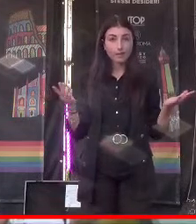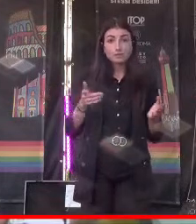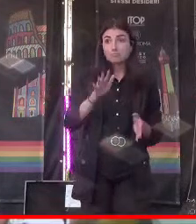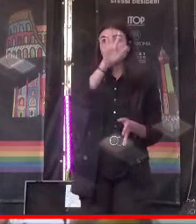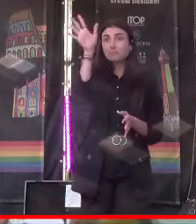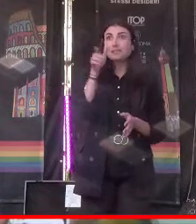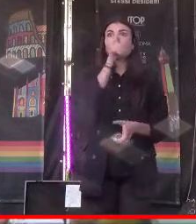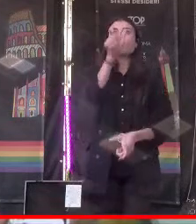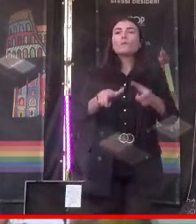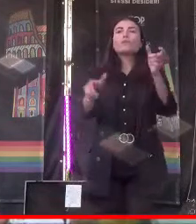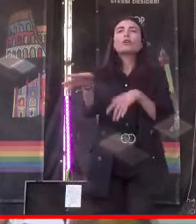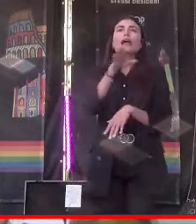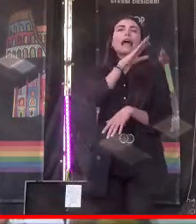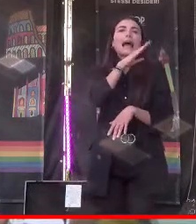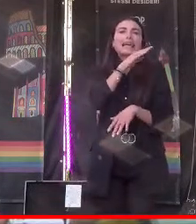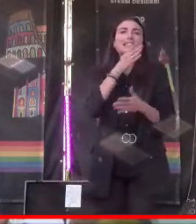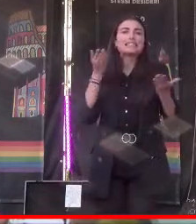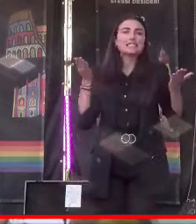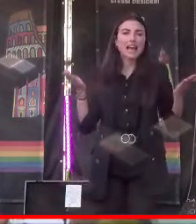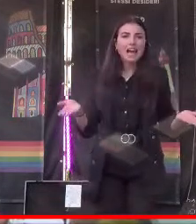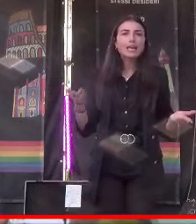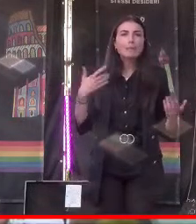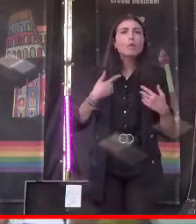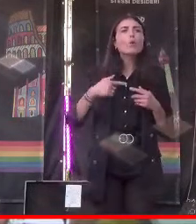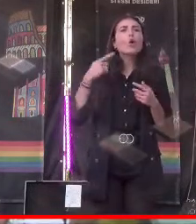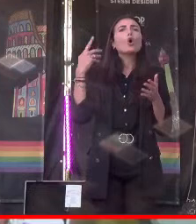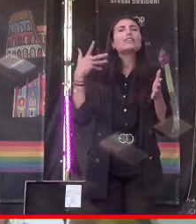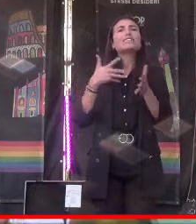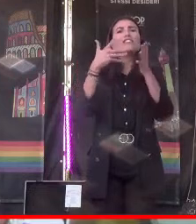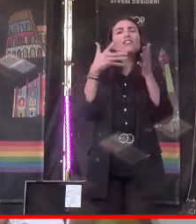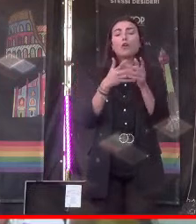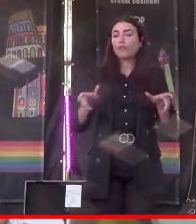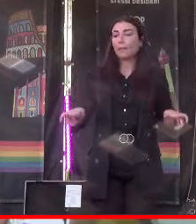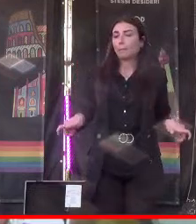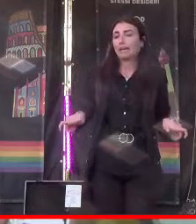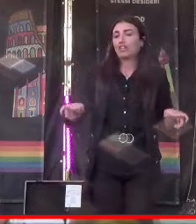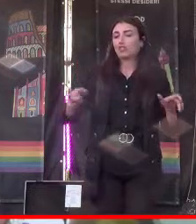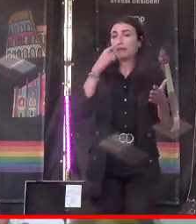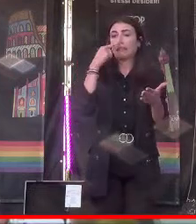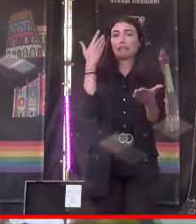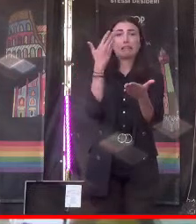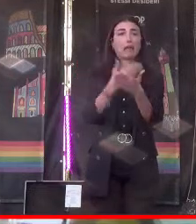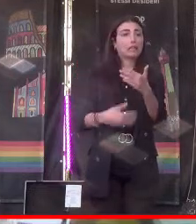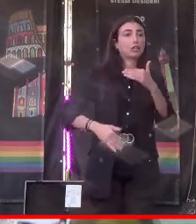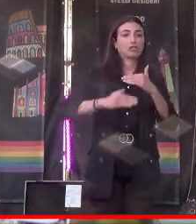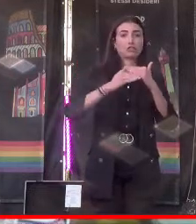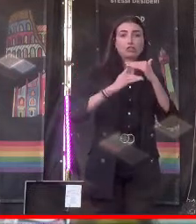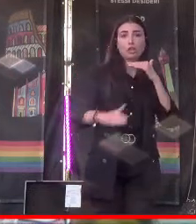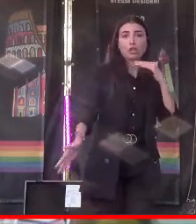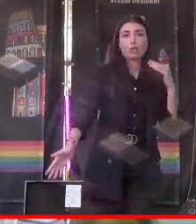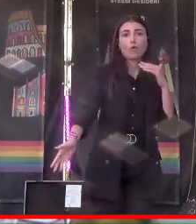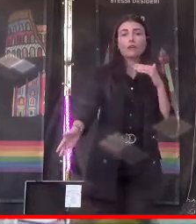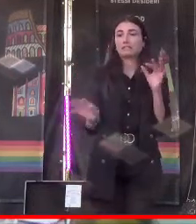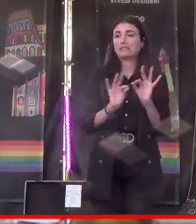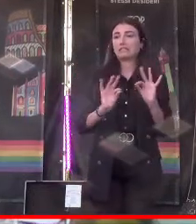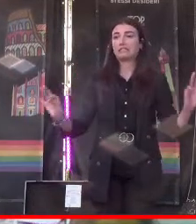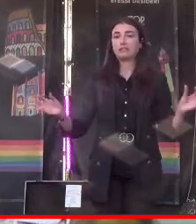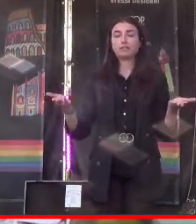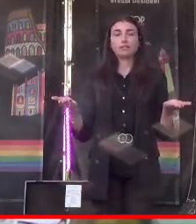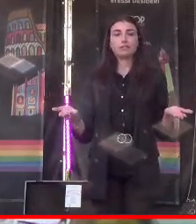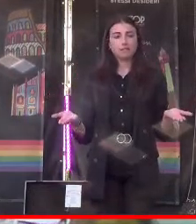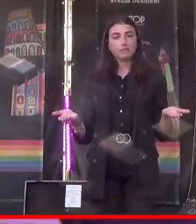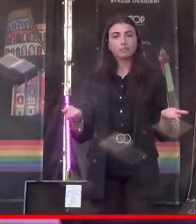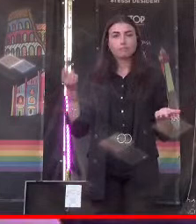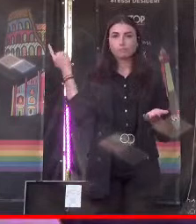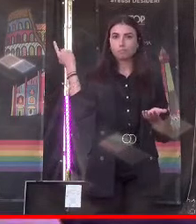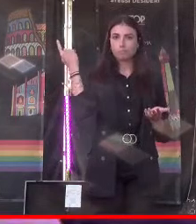possono avere delle difficoltà con marciapiedi che non sono adeguati, con scivoli non presenti, e quindi su questo